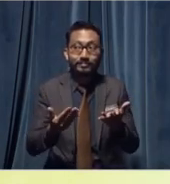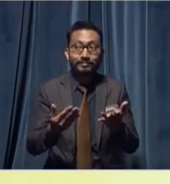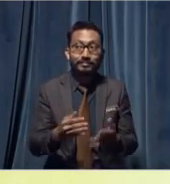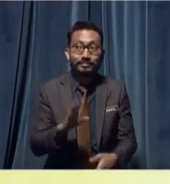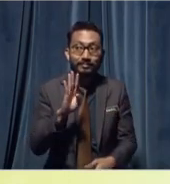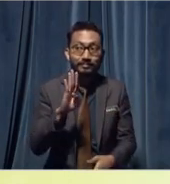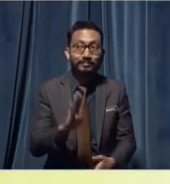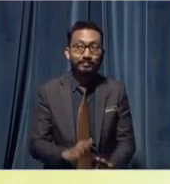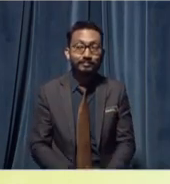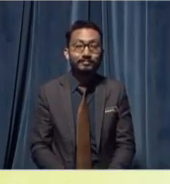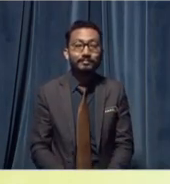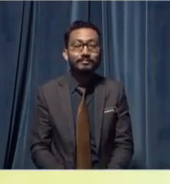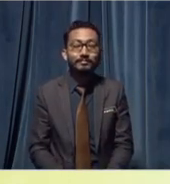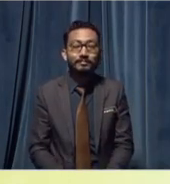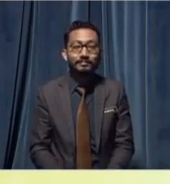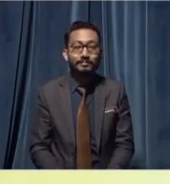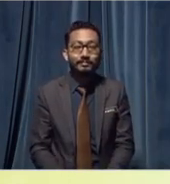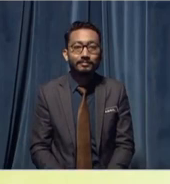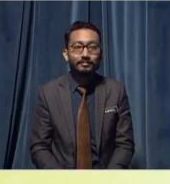bahagian ekor.